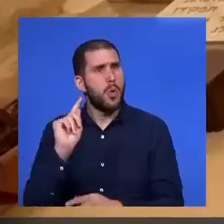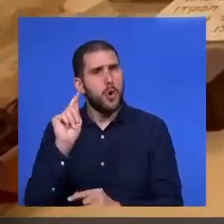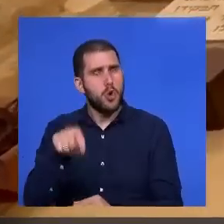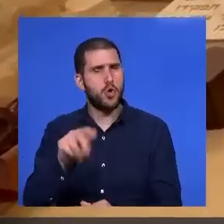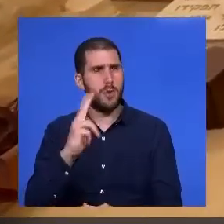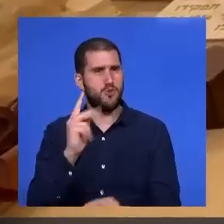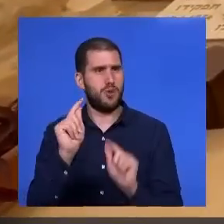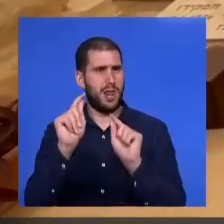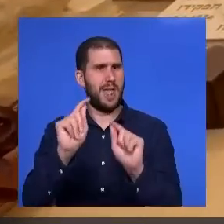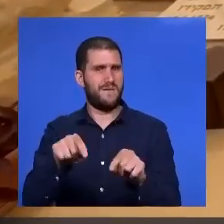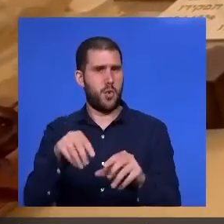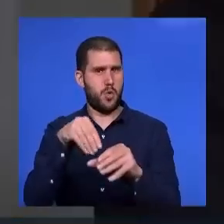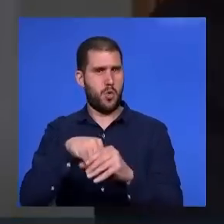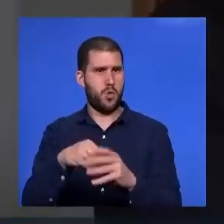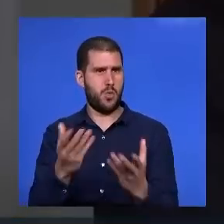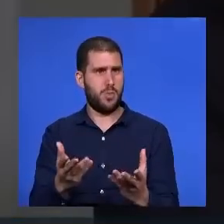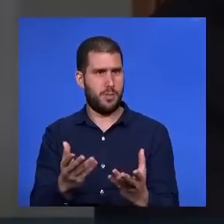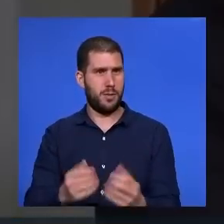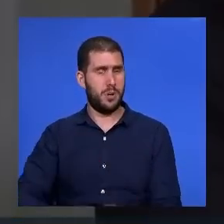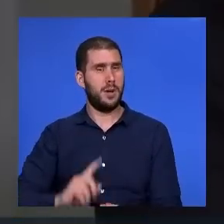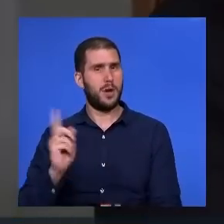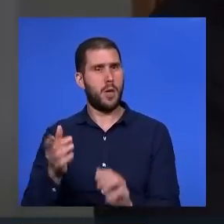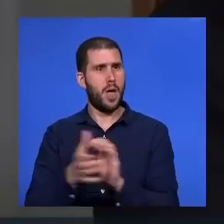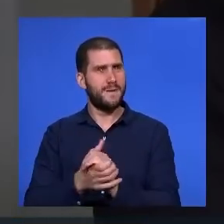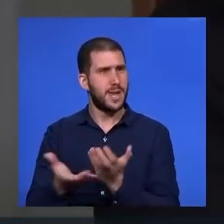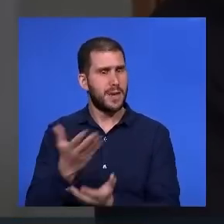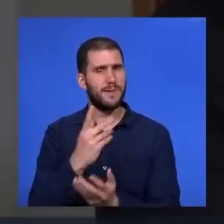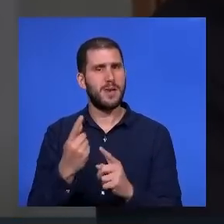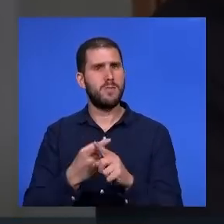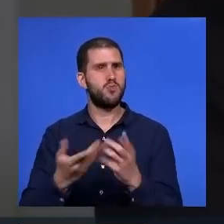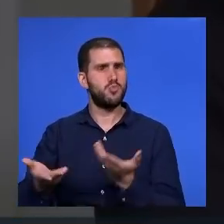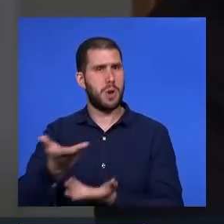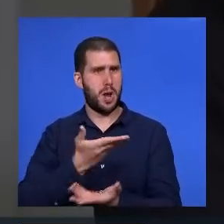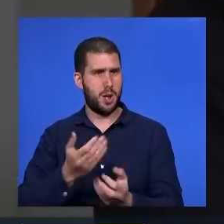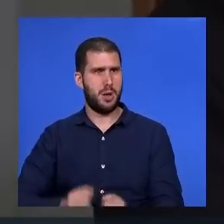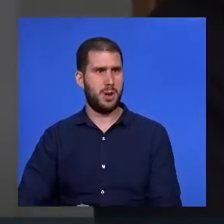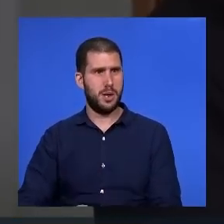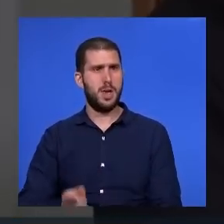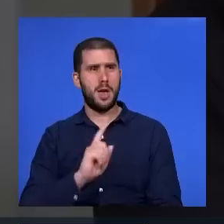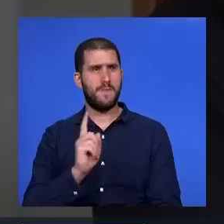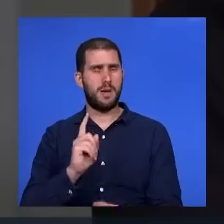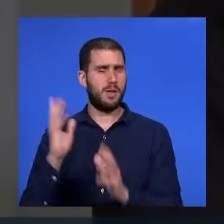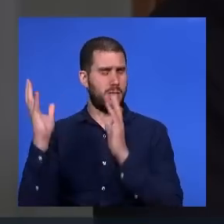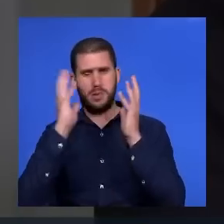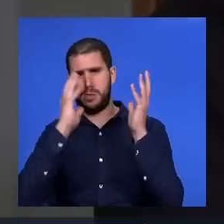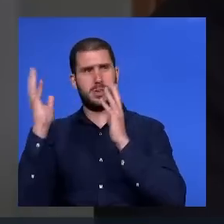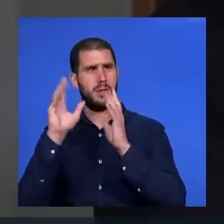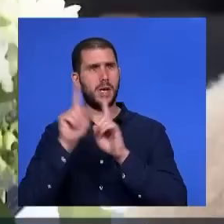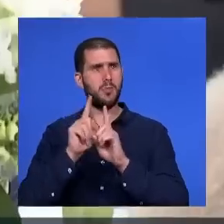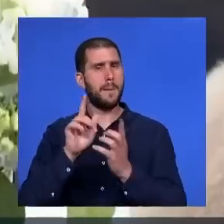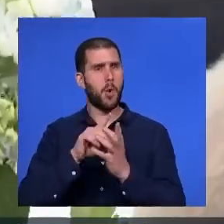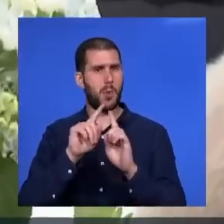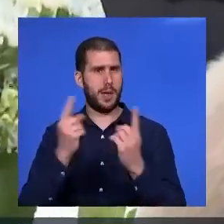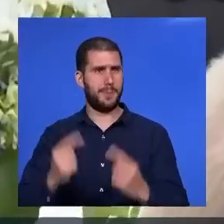ביום שלישי להיות שם בין החברים ובין בני משפחה, ולא לטלטל את עצמנו למקומות